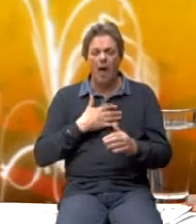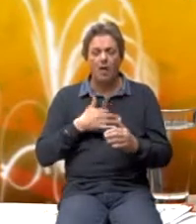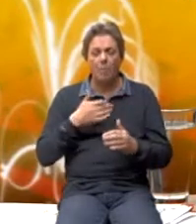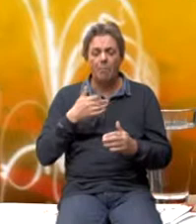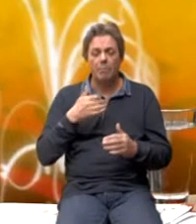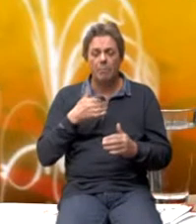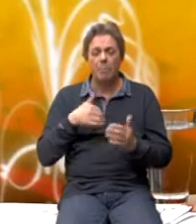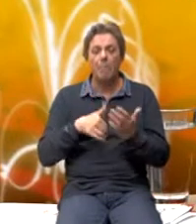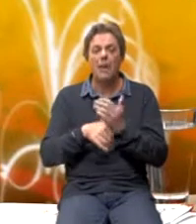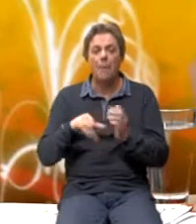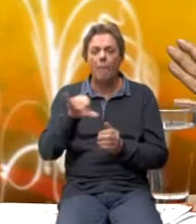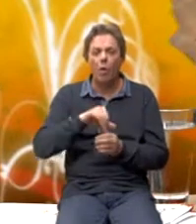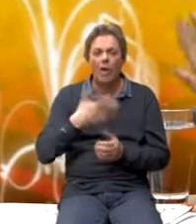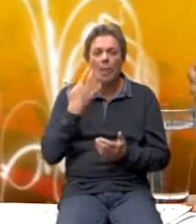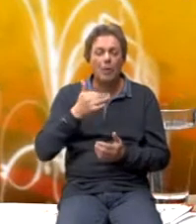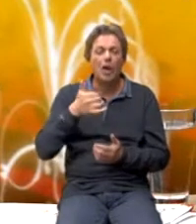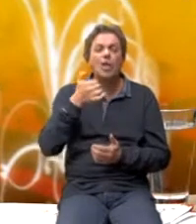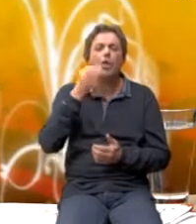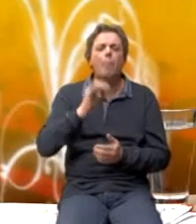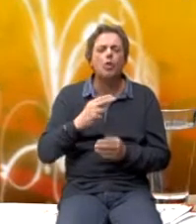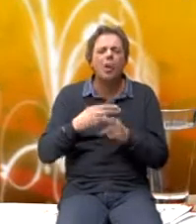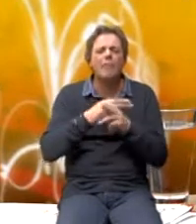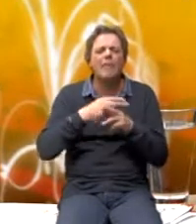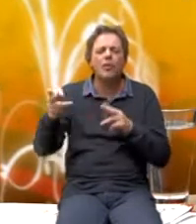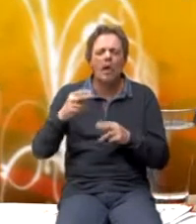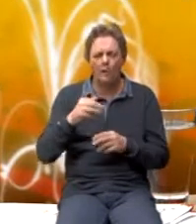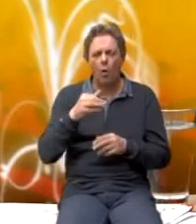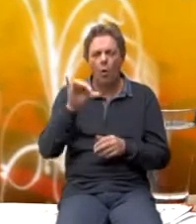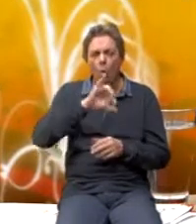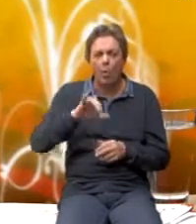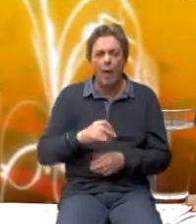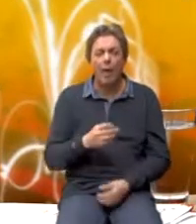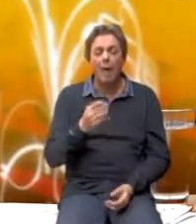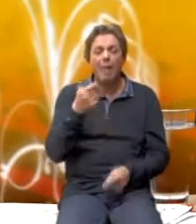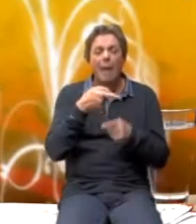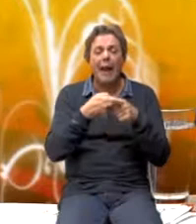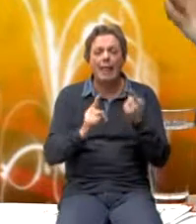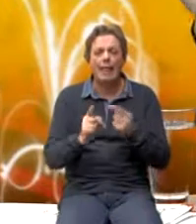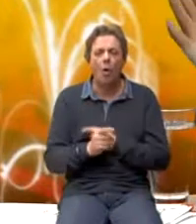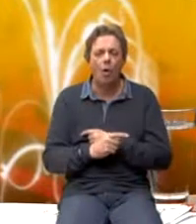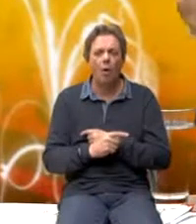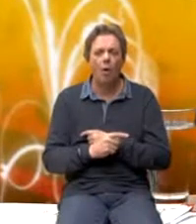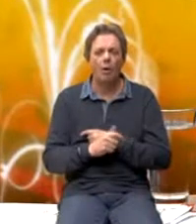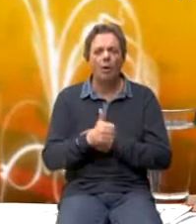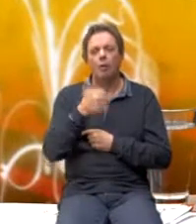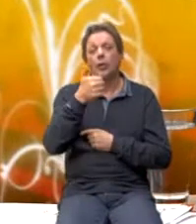gdje piše 100% djevičansko maslinovo ulje, vrlo mali dio 100% djevičanskog ulja,